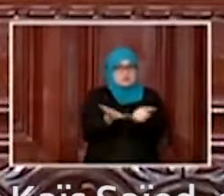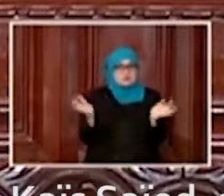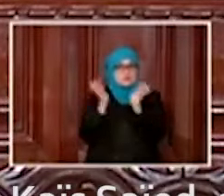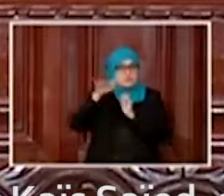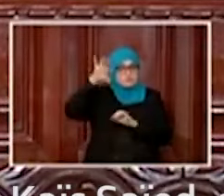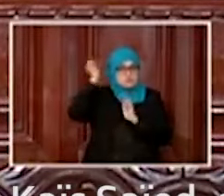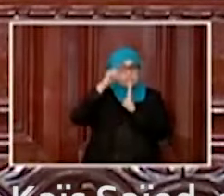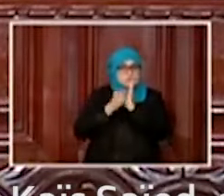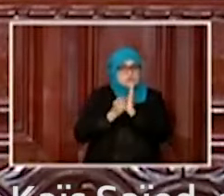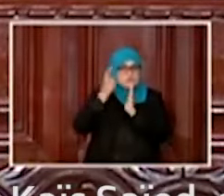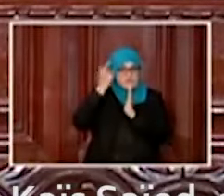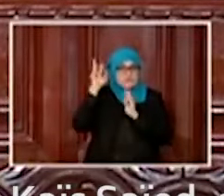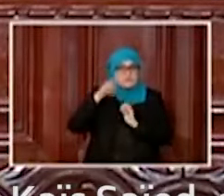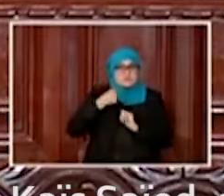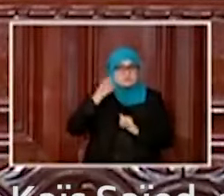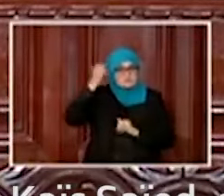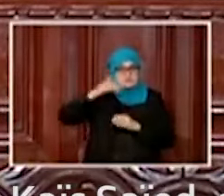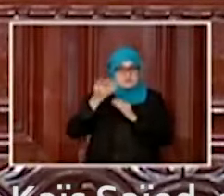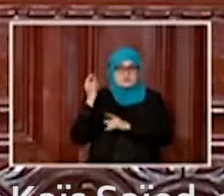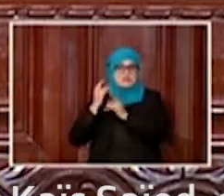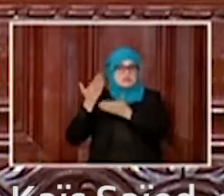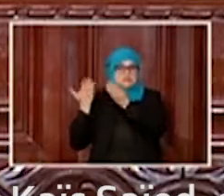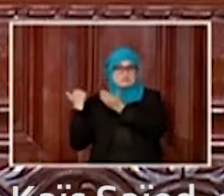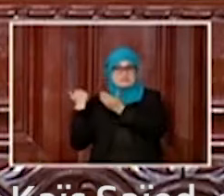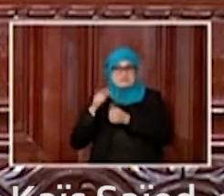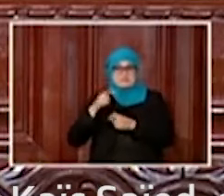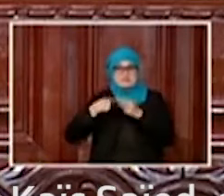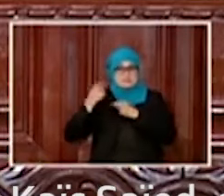التونسي في هذه الأيام الخالدة